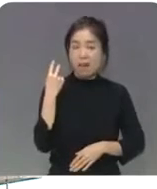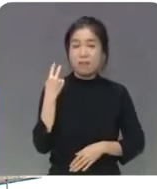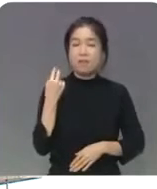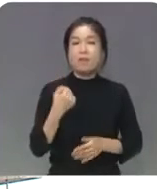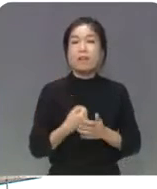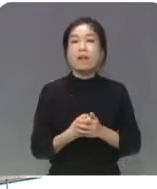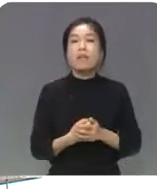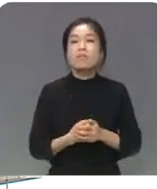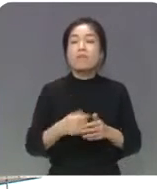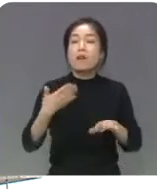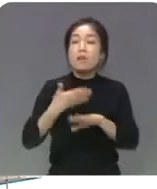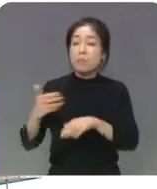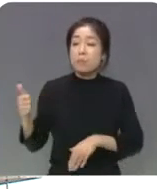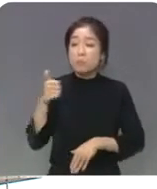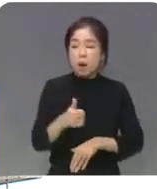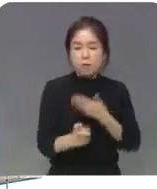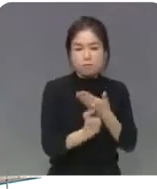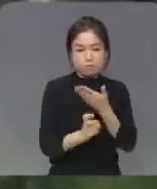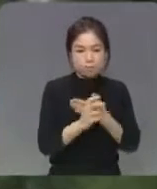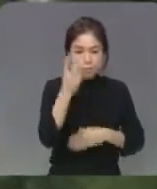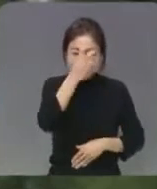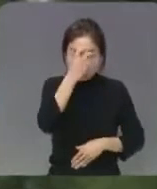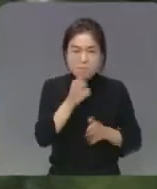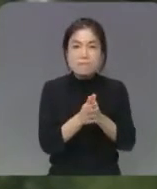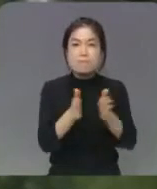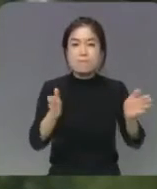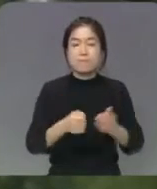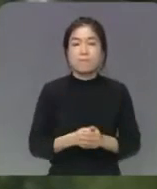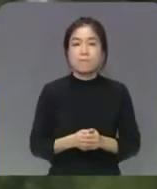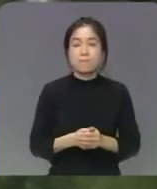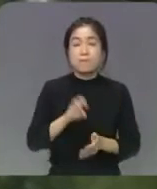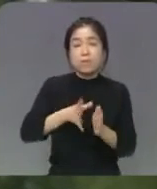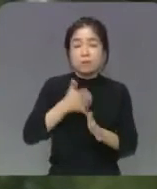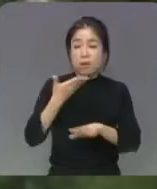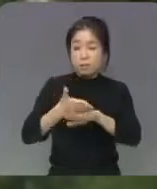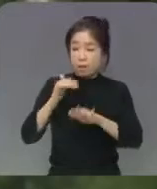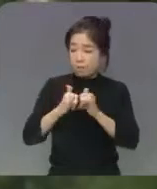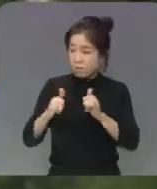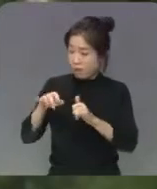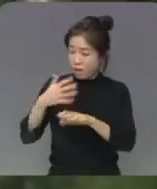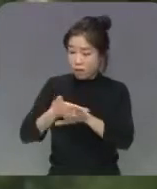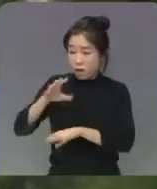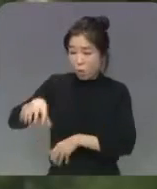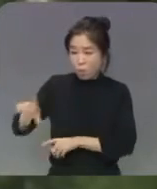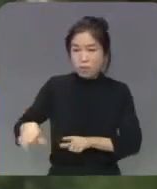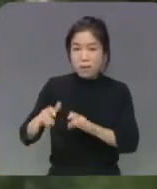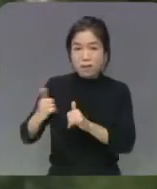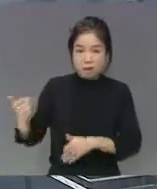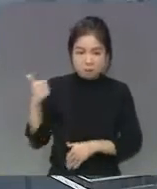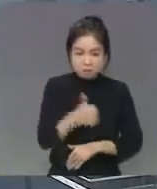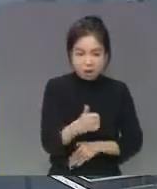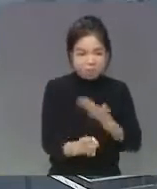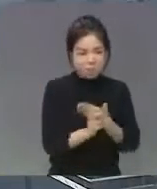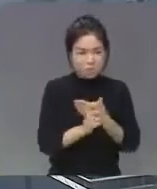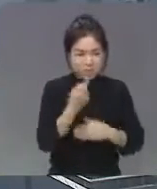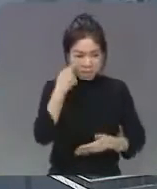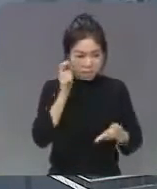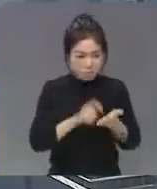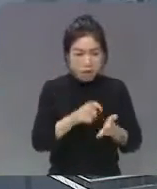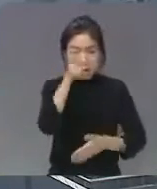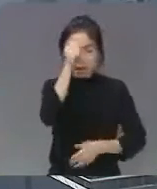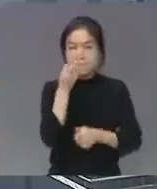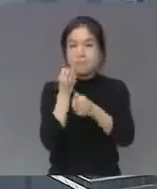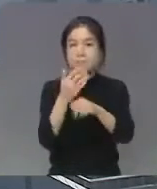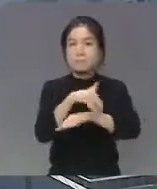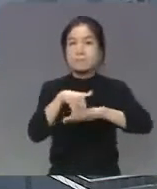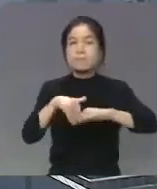해진 불법투기 단속 을 벌였습니다 황 규 씨는 외지인들의 불법 투기가 적발되면 사법 당국의 수사 의뢰